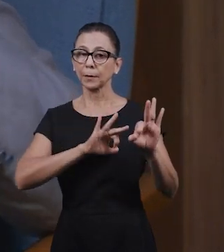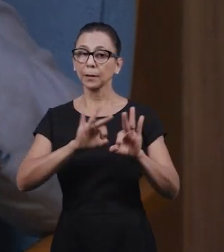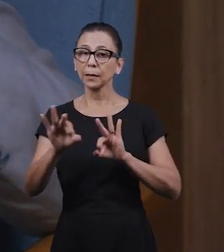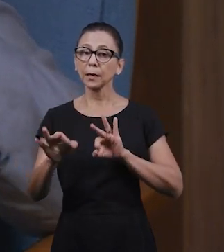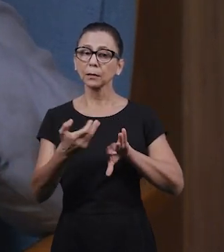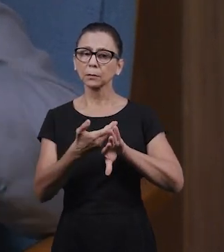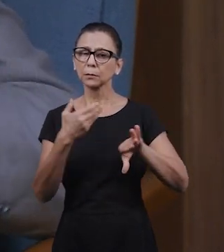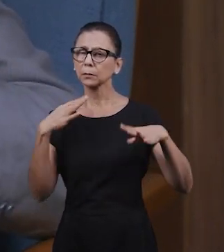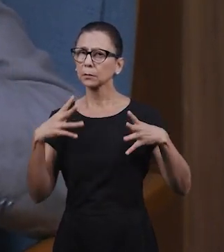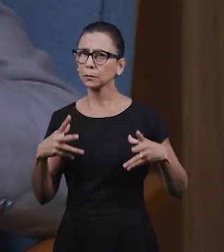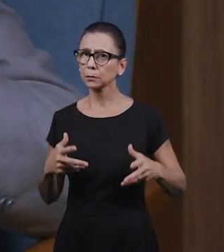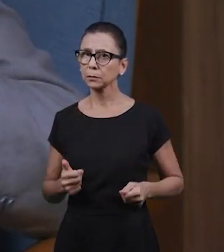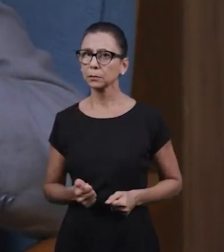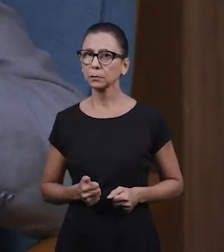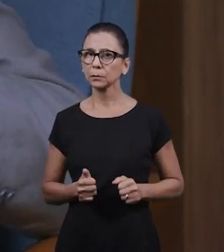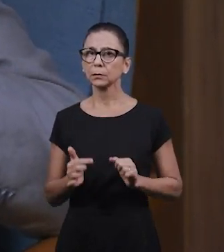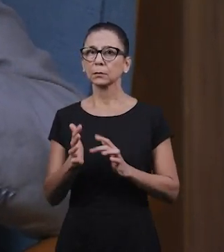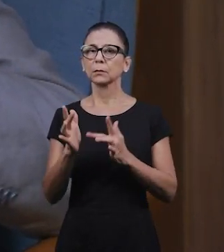est biblique.